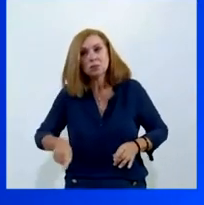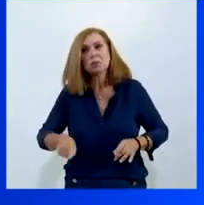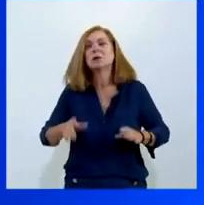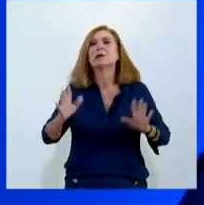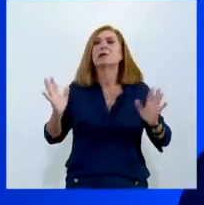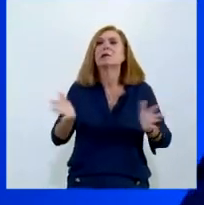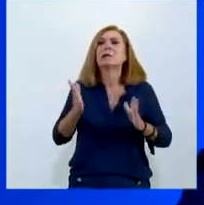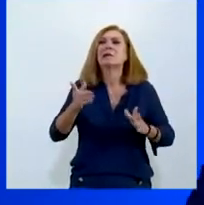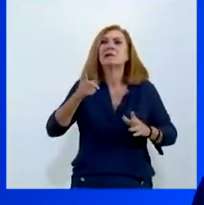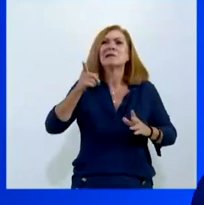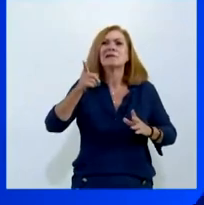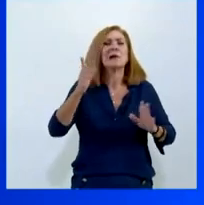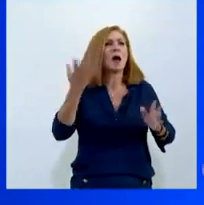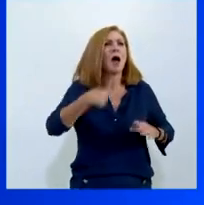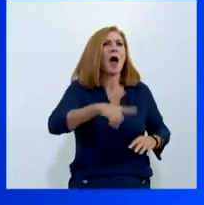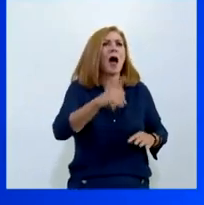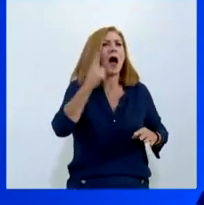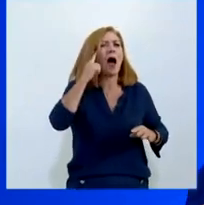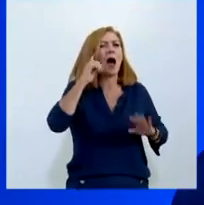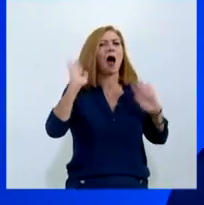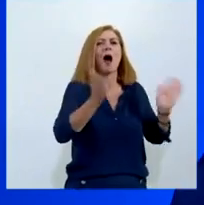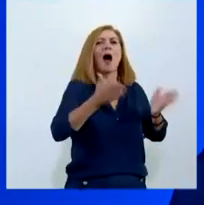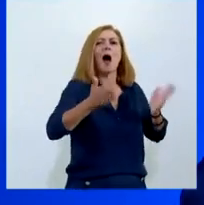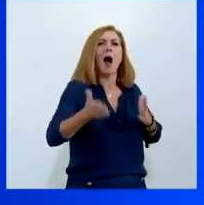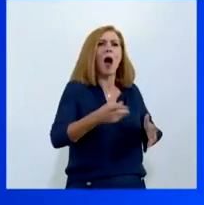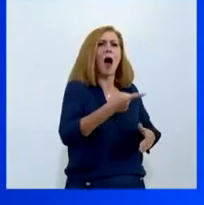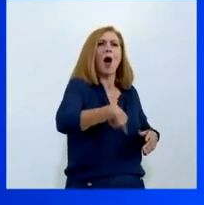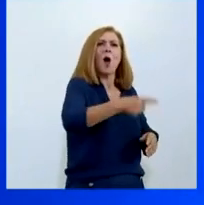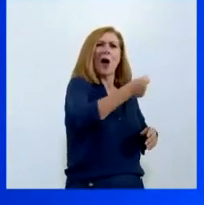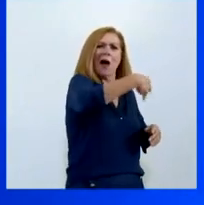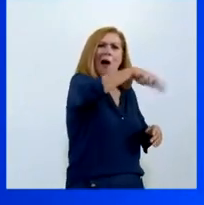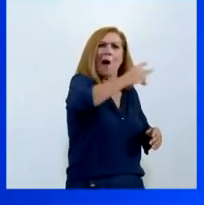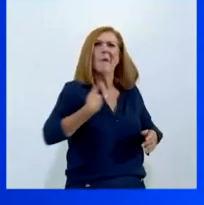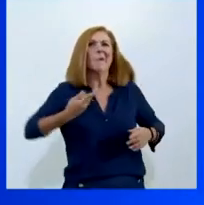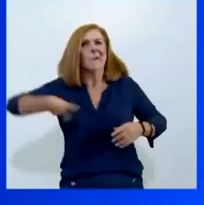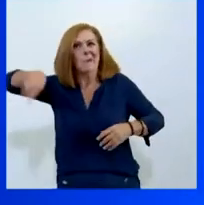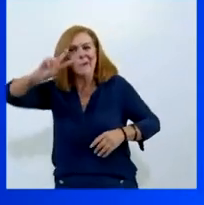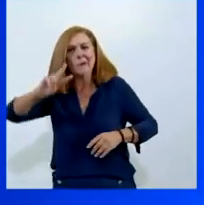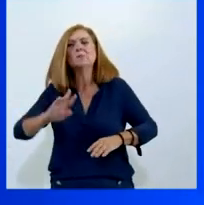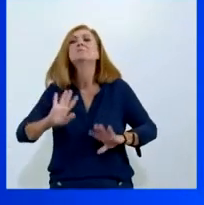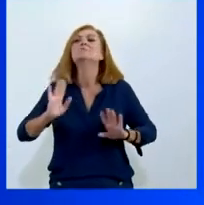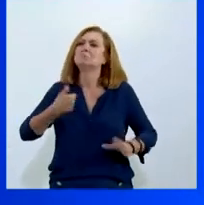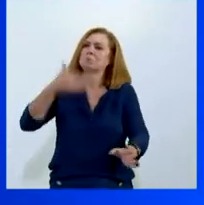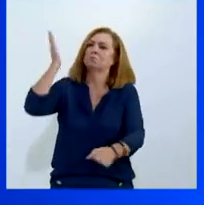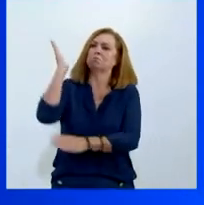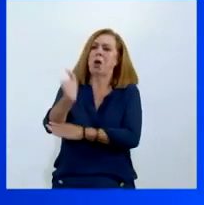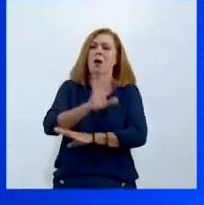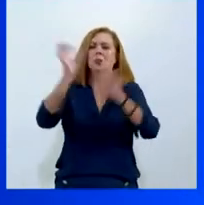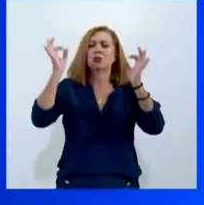πατάς πάνω σε ένα γενικότερο κλίμα ακρίβειας για να αυξήσεις αδικαιολόγητα τις τιμές.